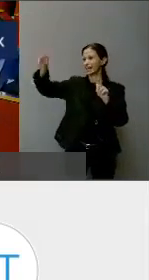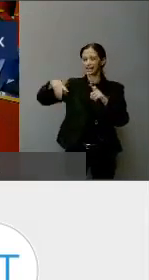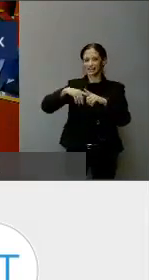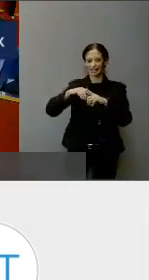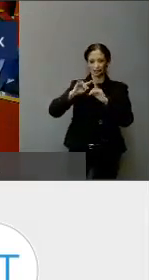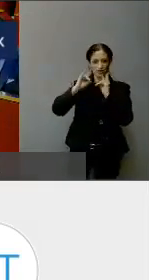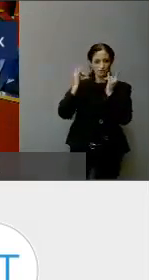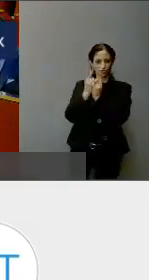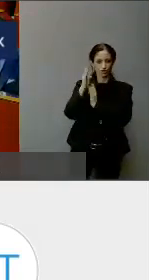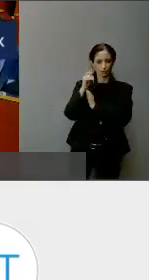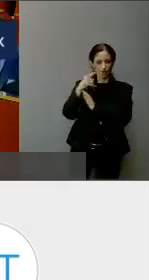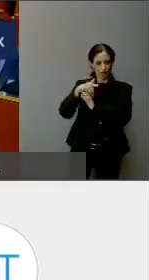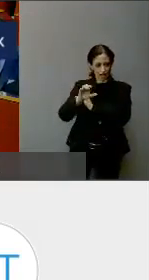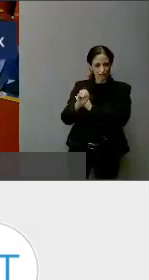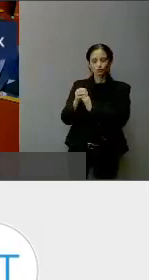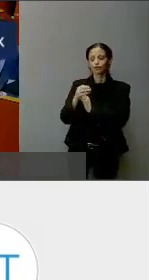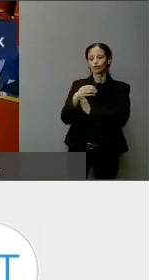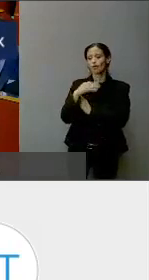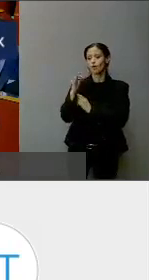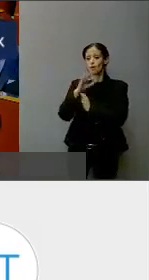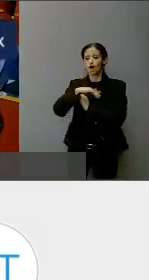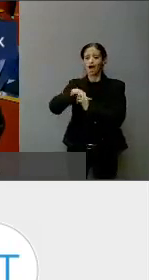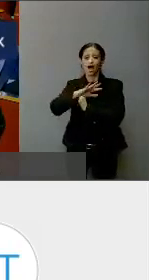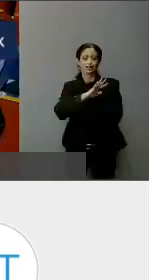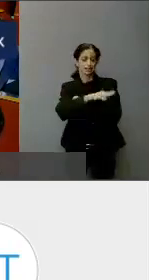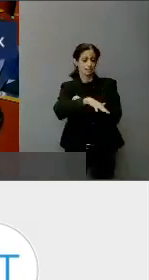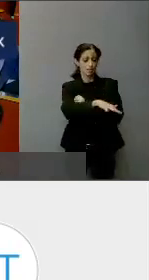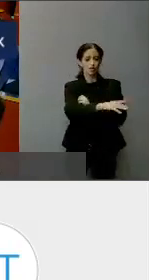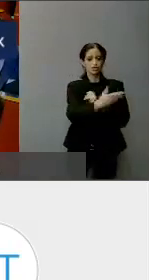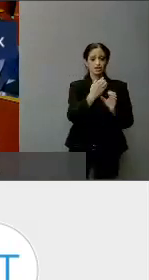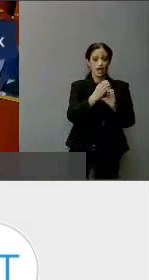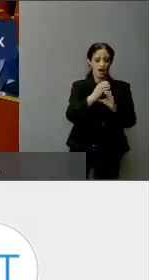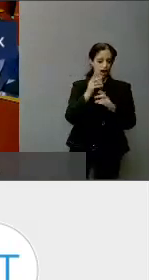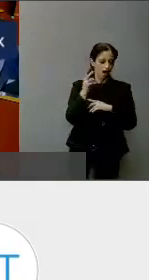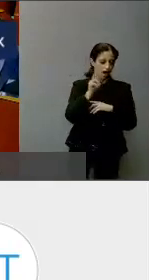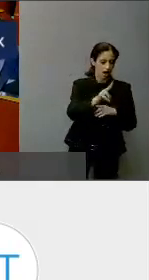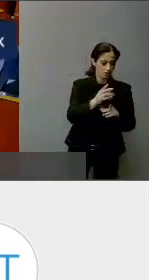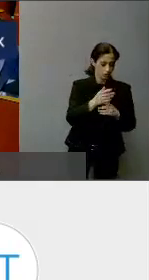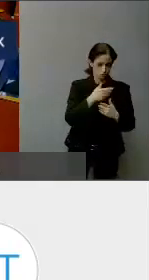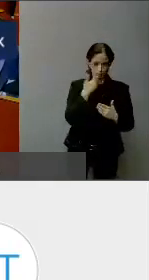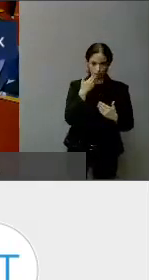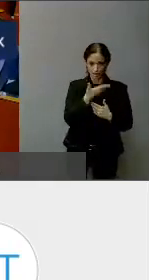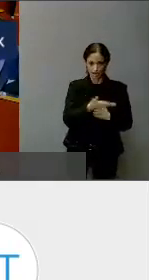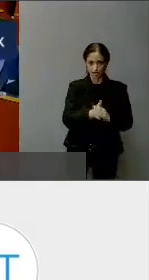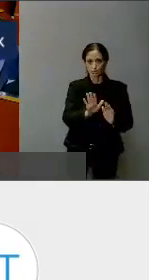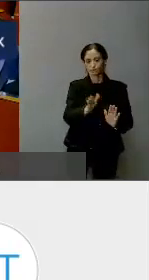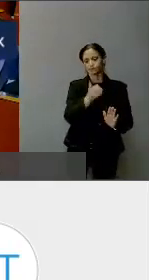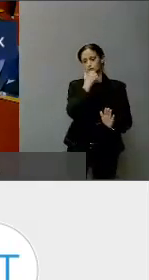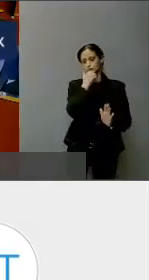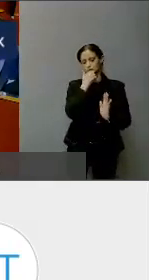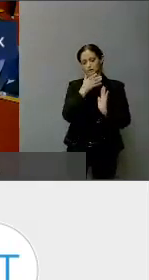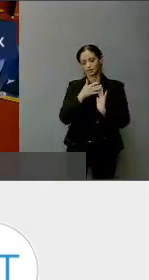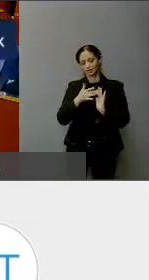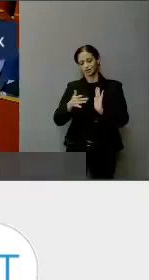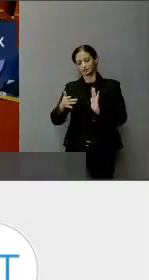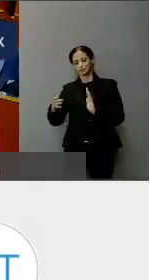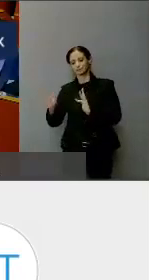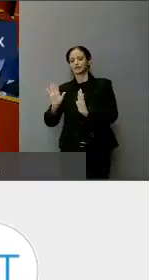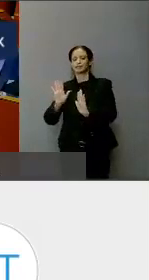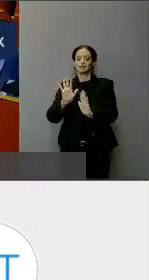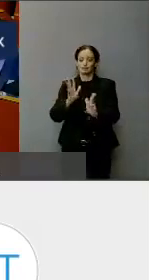begato e poi dalle altre parti non ci abbiamo gli autobus per potere ma al di là di questo mi scusi che ho divagato ma perché mi ha